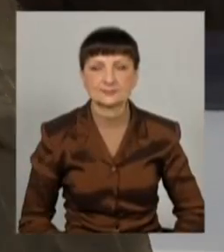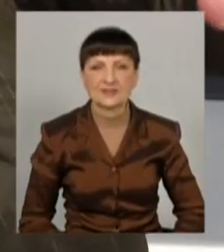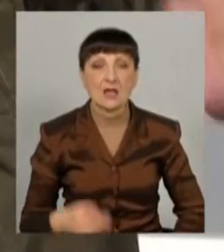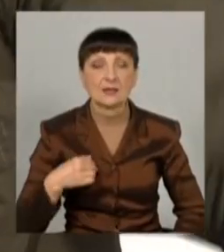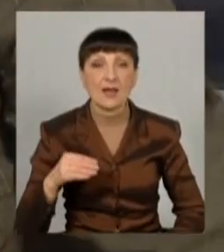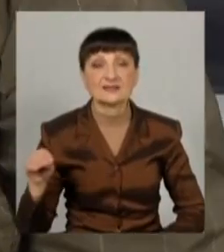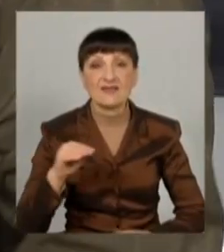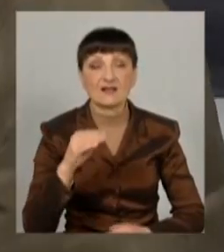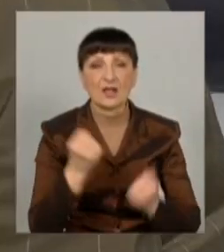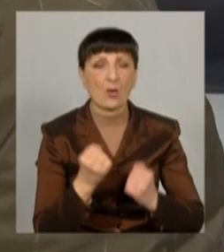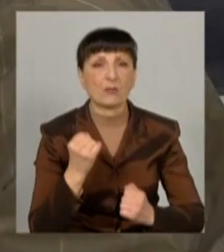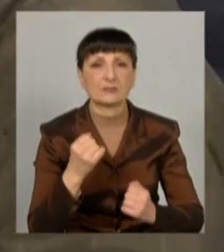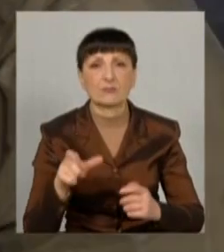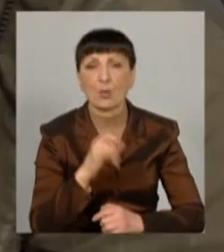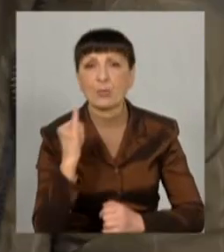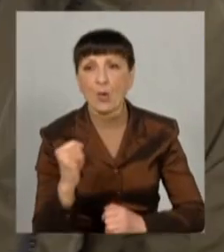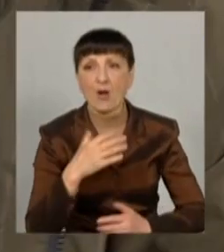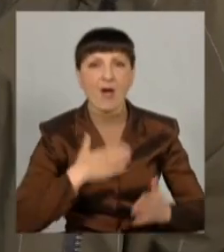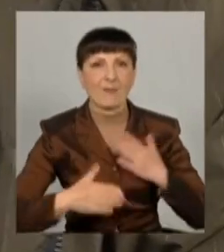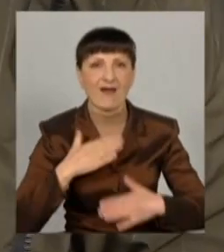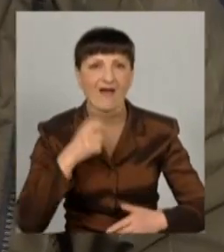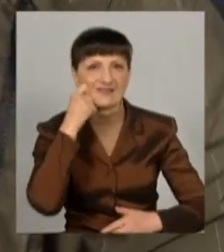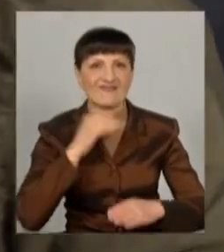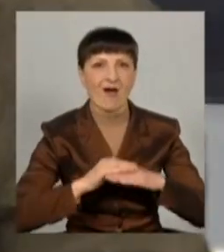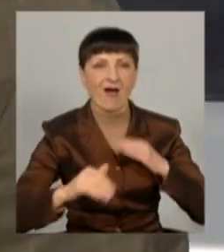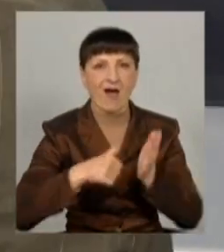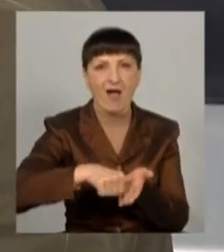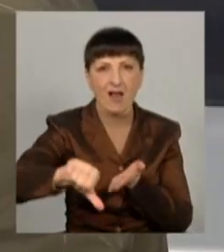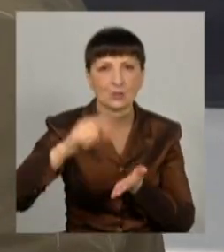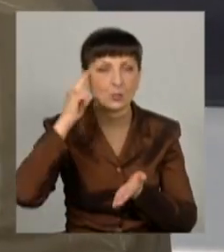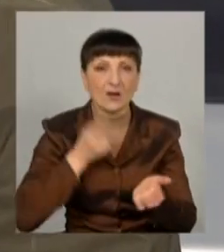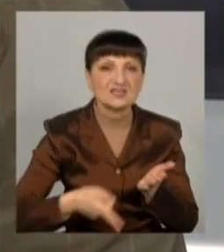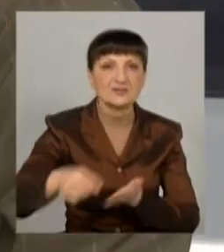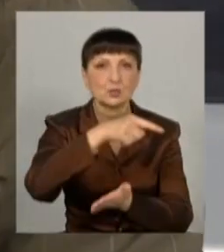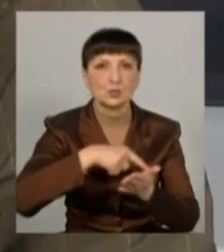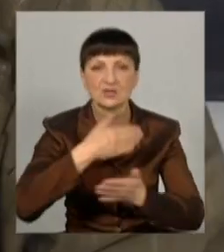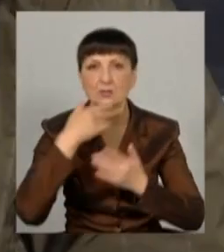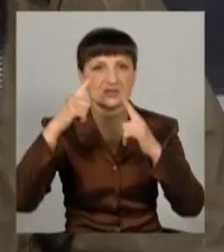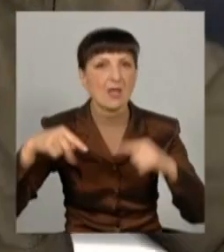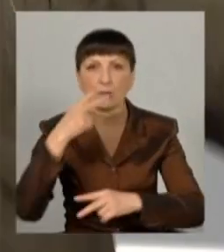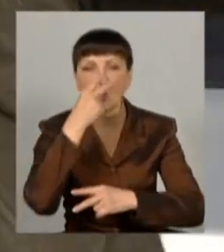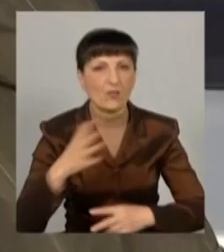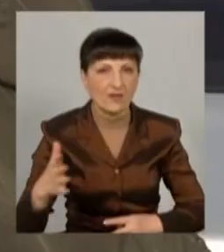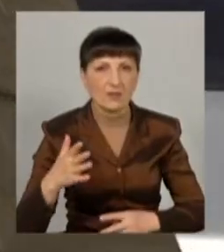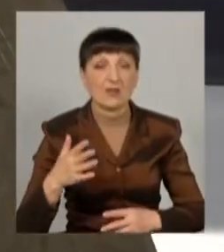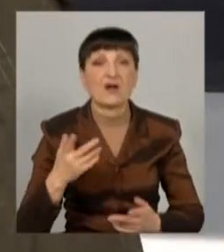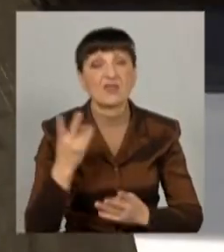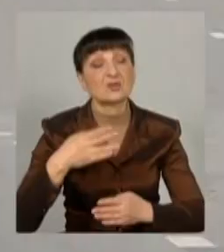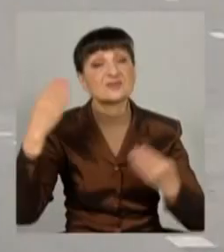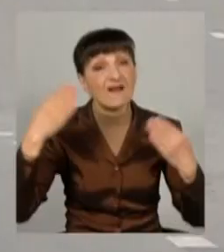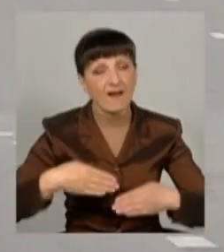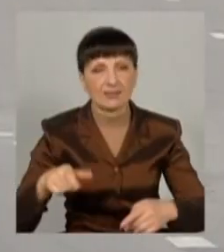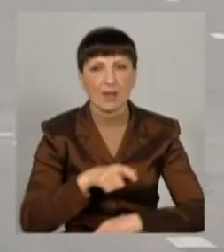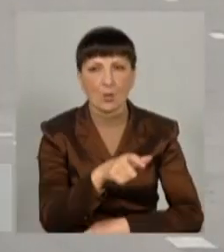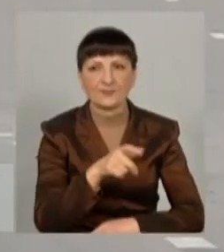Заехал с плохой дороги, обрадовался асфальтовой трассе, хотел развернуться, знаков не заметил, вот меня и остановили. Нужно ведь здесь загородить дорогу.